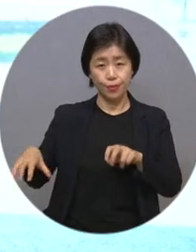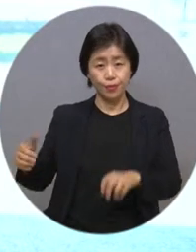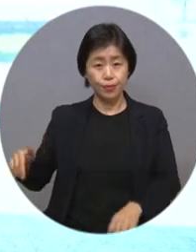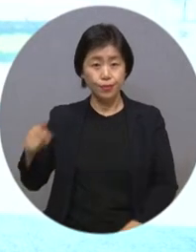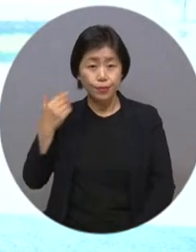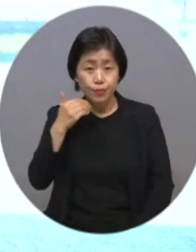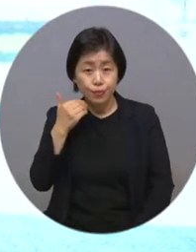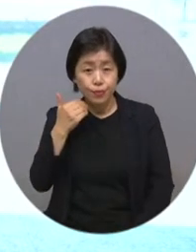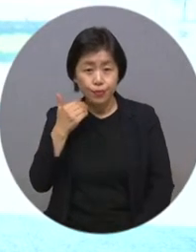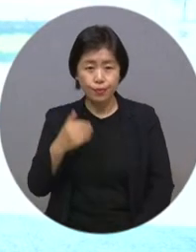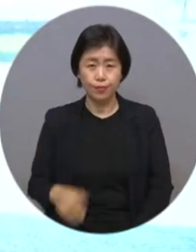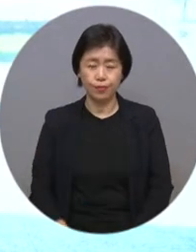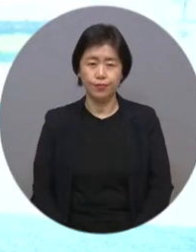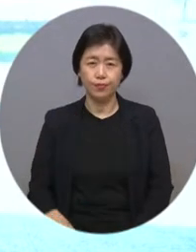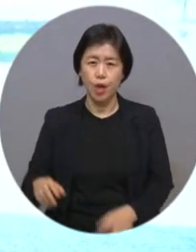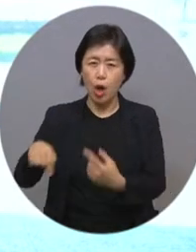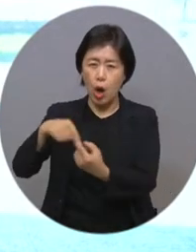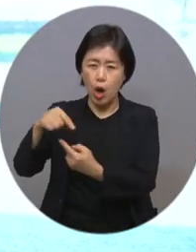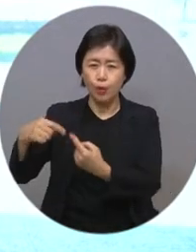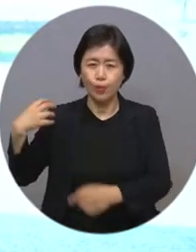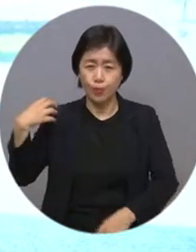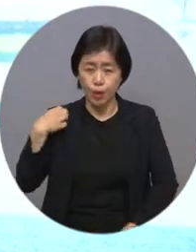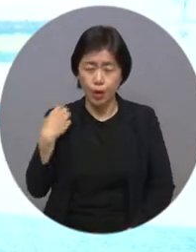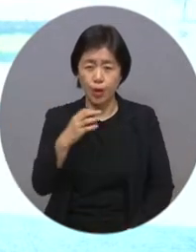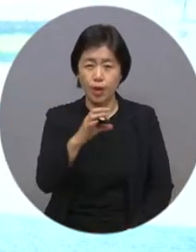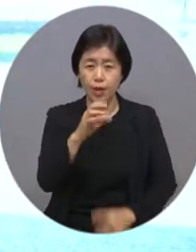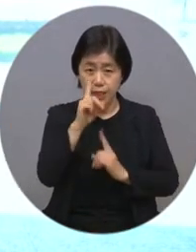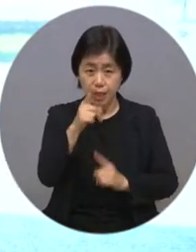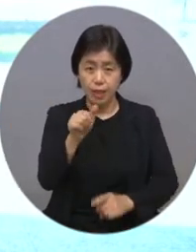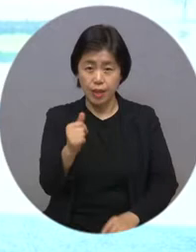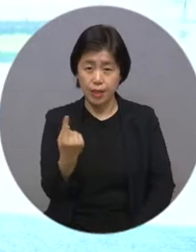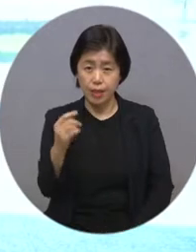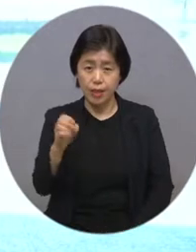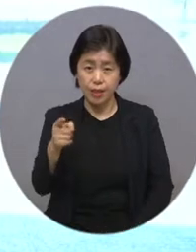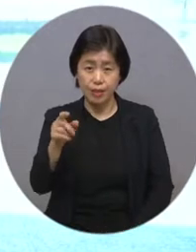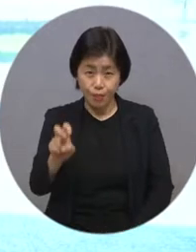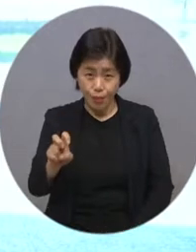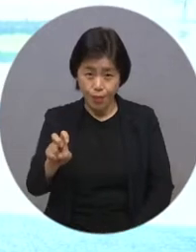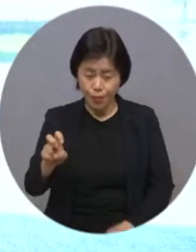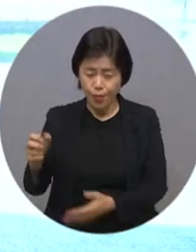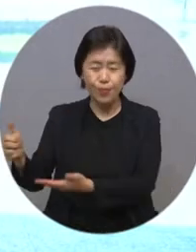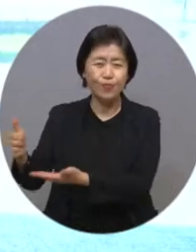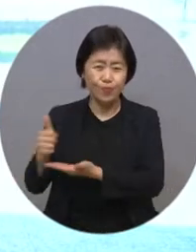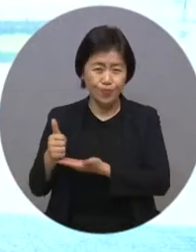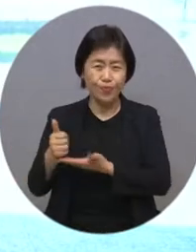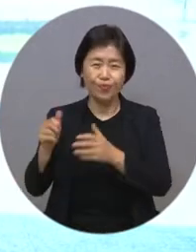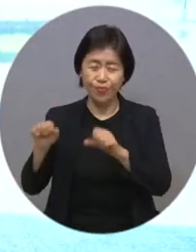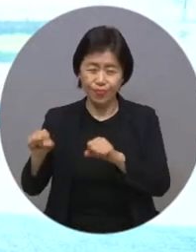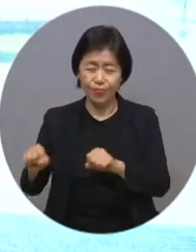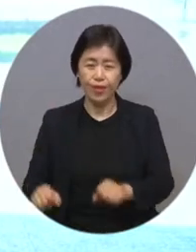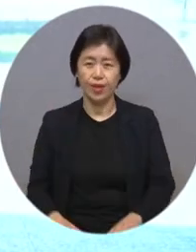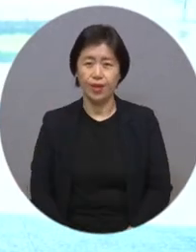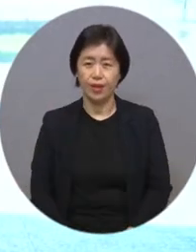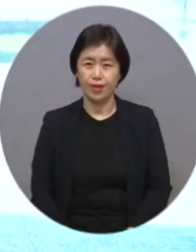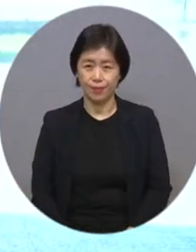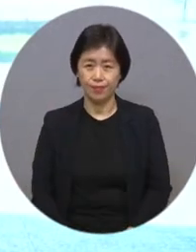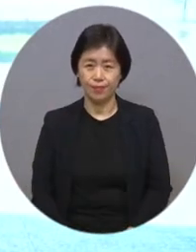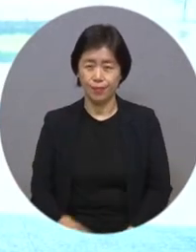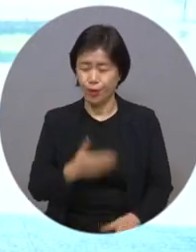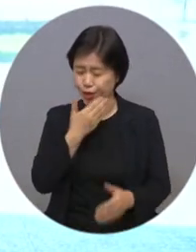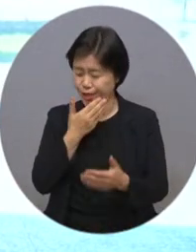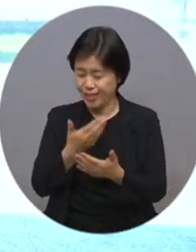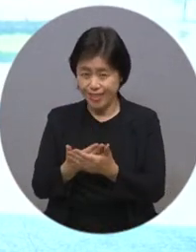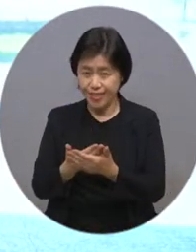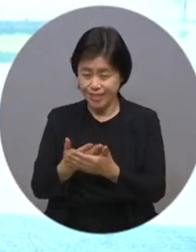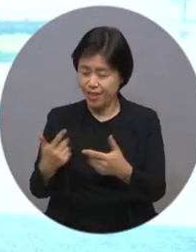주식회사에서 살림을 맡고 계신 이호범 매니저님을 모셨는데요. 안녕하세요. 네, 안녕하세요. 먼저 이렇게 귀한 시간